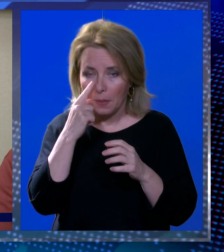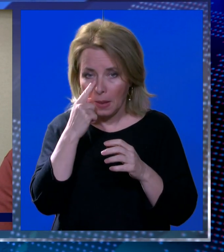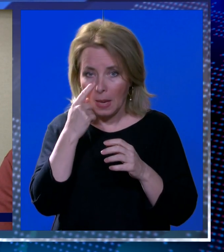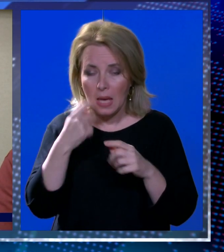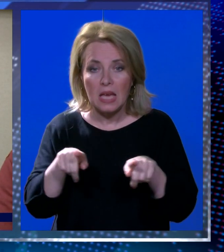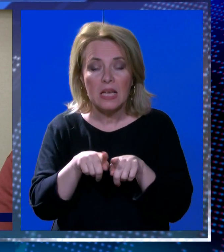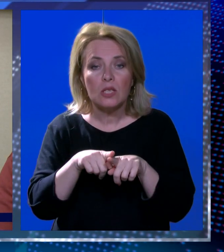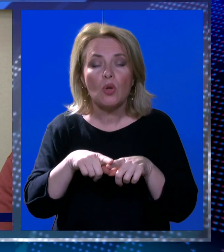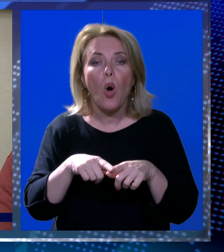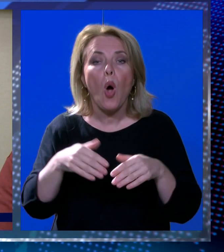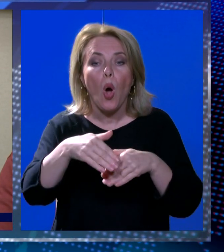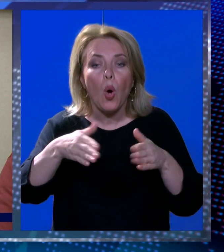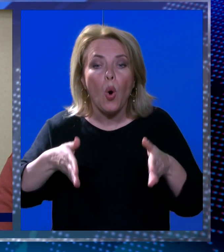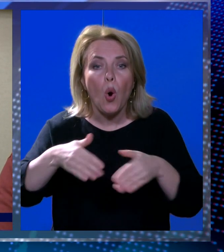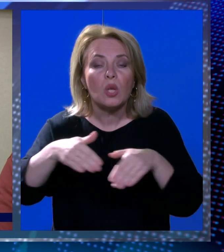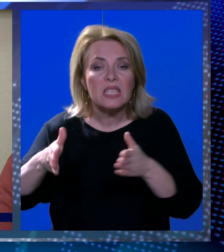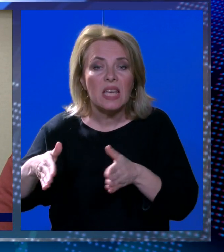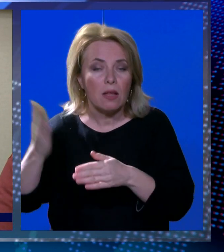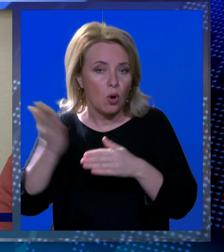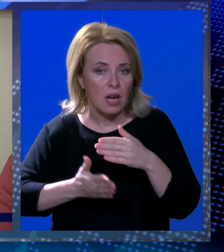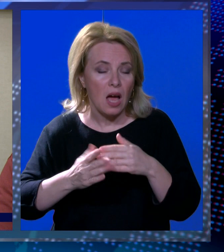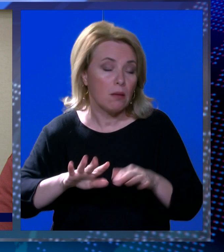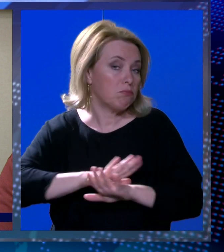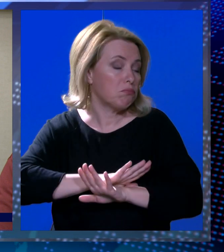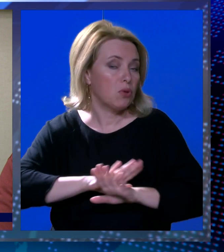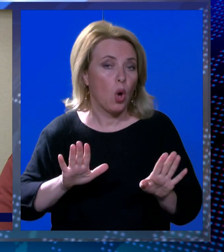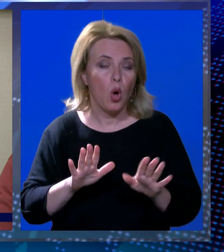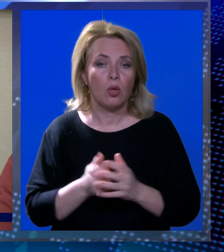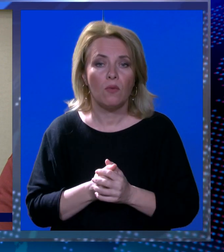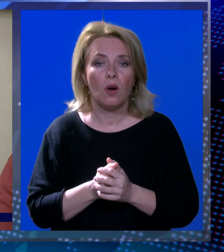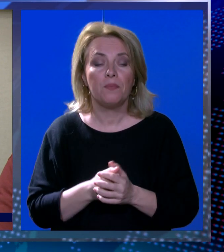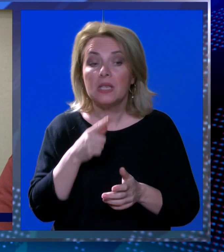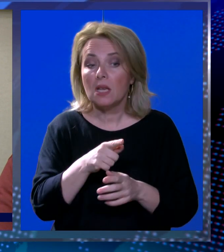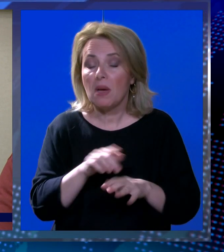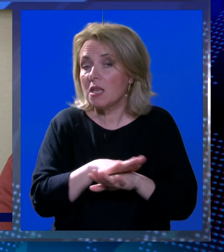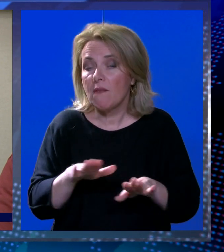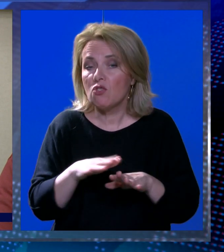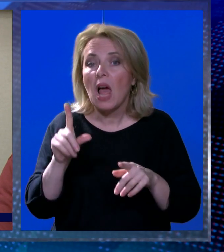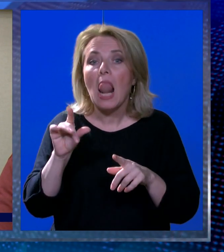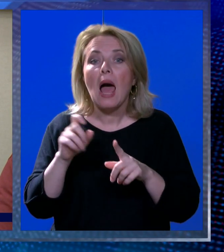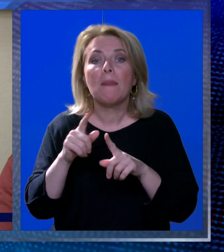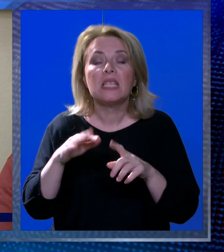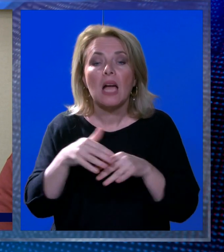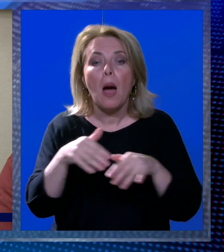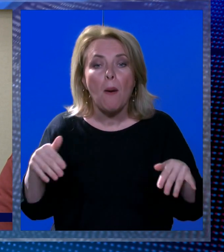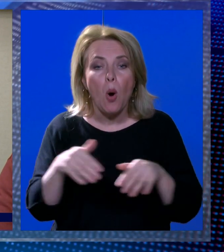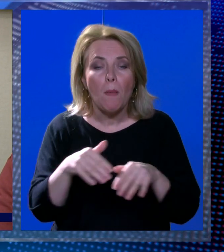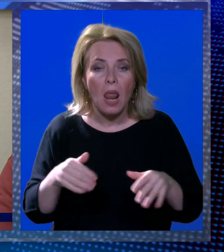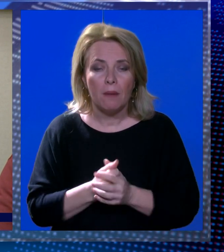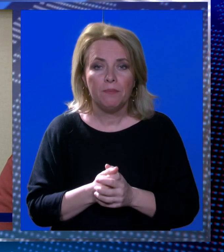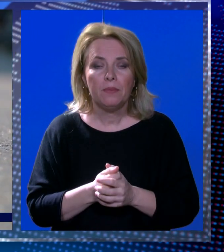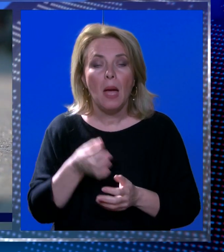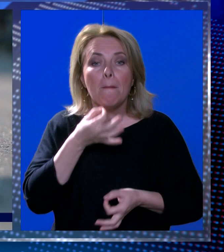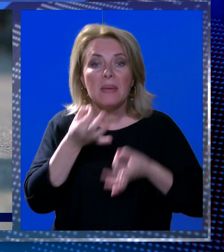postavljanje onih kocki također do kraja i to je to. S time smo mi završili Lapadsku obalu i puštamo